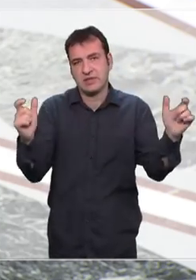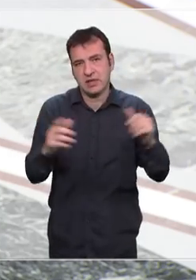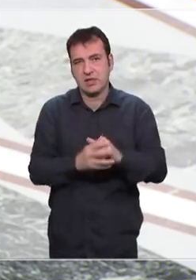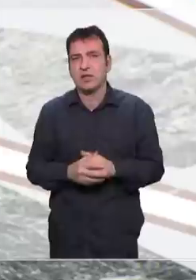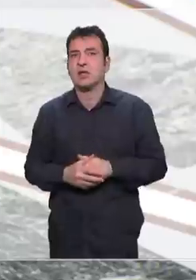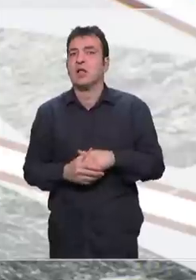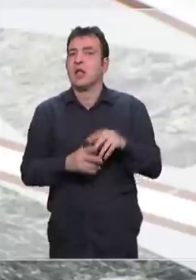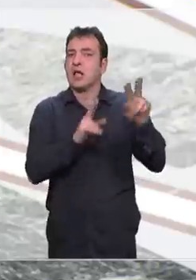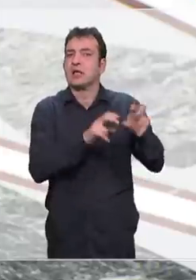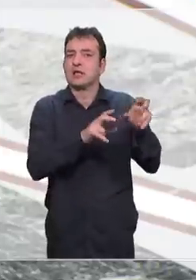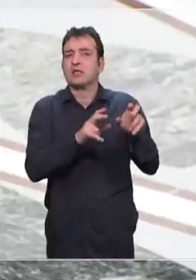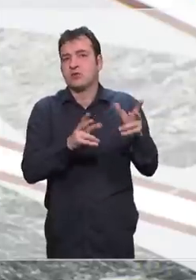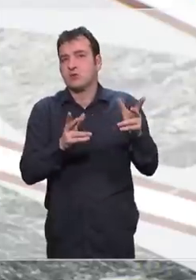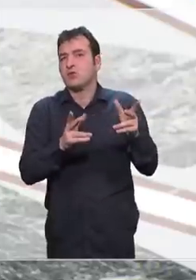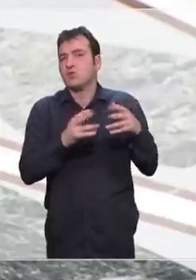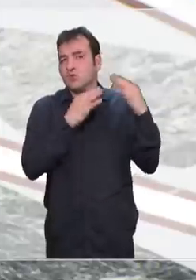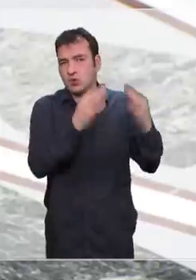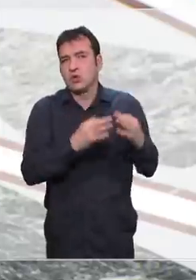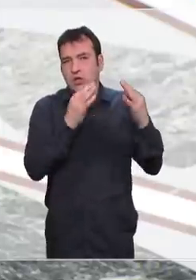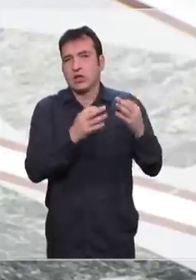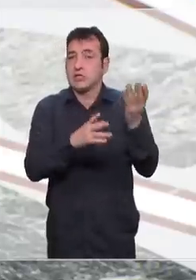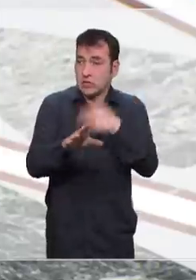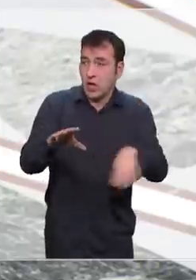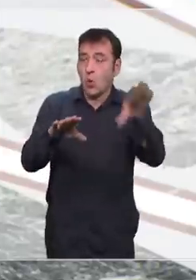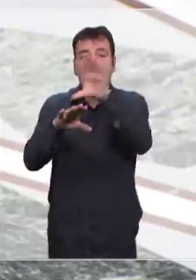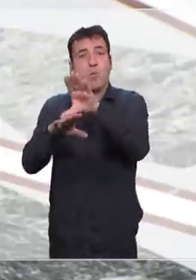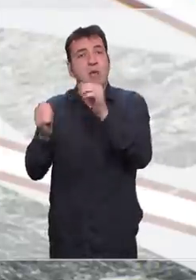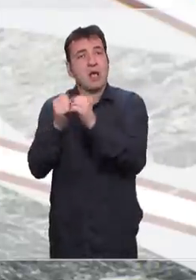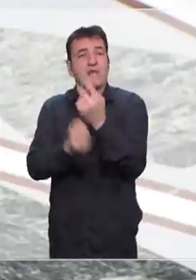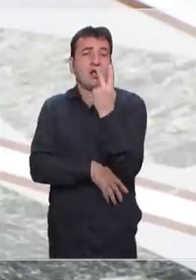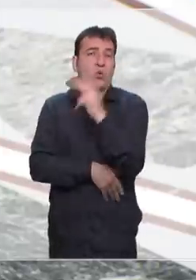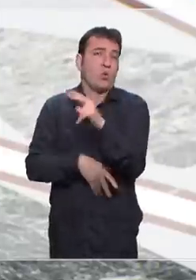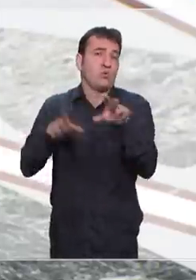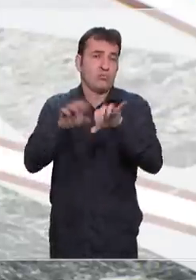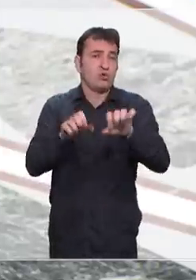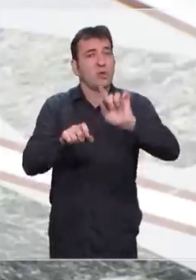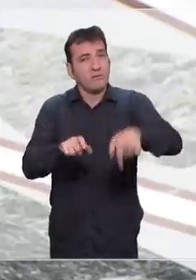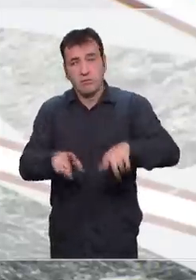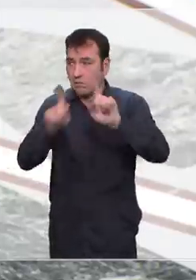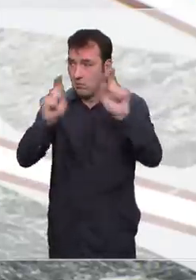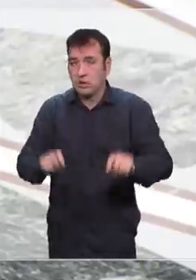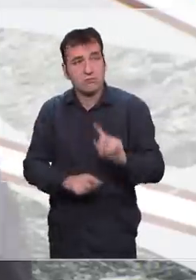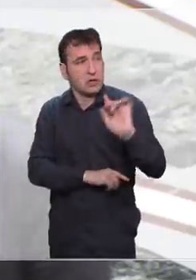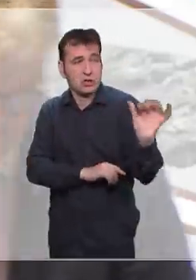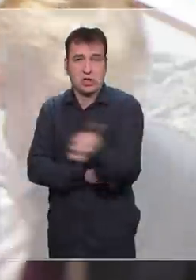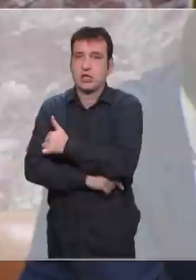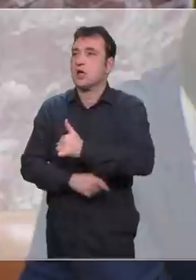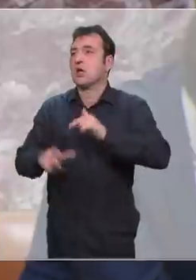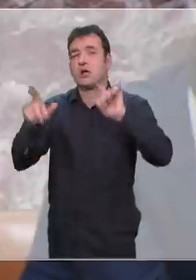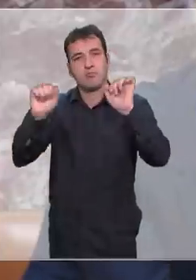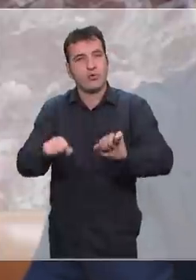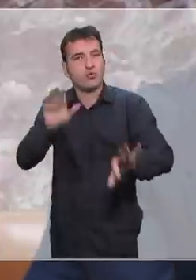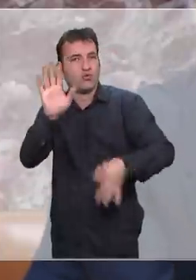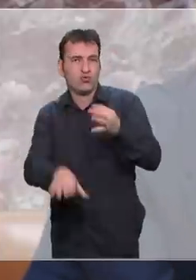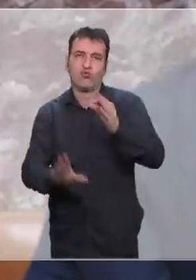conventionnelle, c'est la complétude de l'agriculture française. Il faut respecter l'ensemble des producteurs et faire en sorte que chacun puisse trouver sa place en termes de rémunération. Je